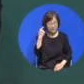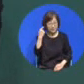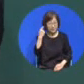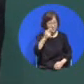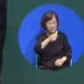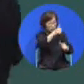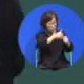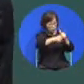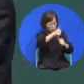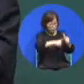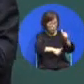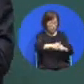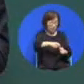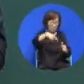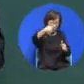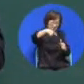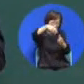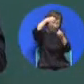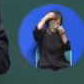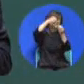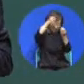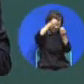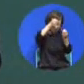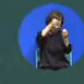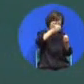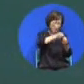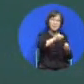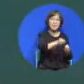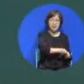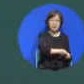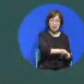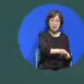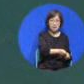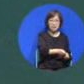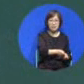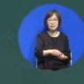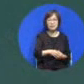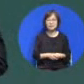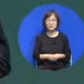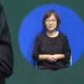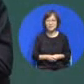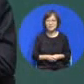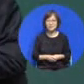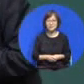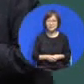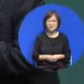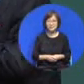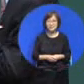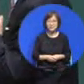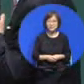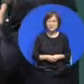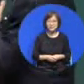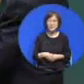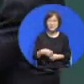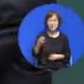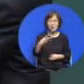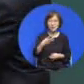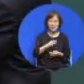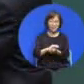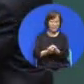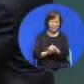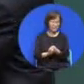후대에게 전달하는 겁니다. It's relaying this true gospel to our next 그렇죠? generation. Right? 그리고 하나님 주시는